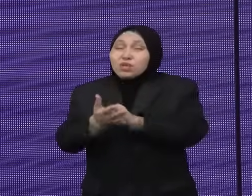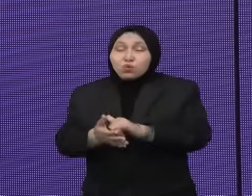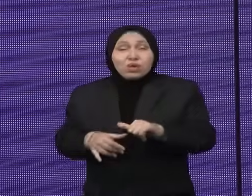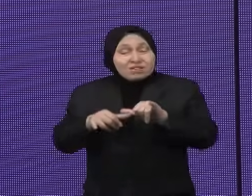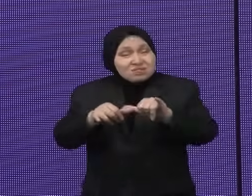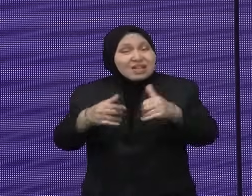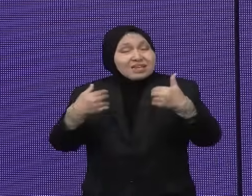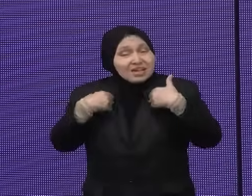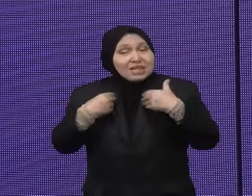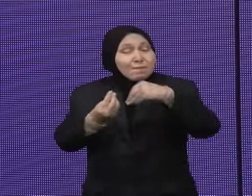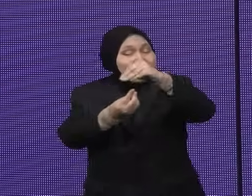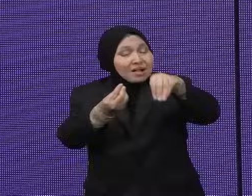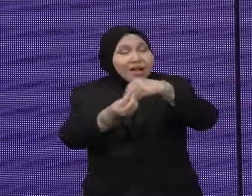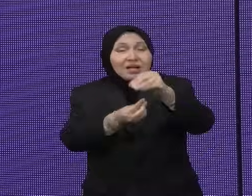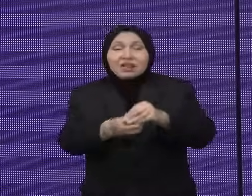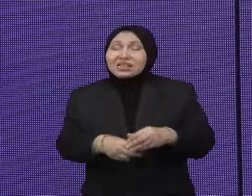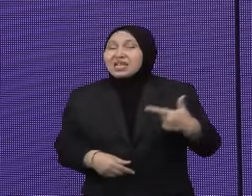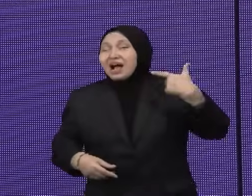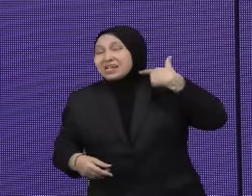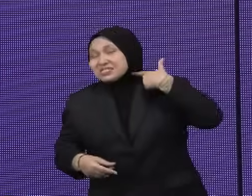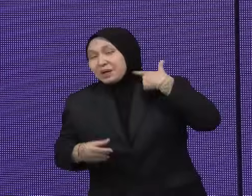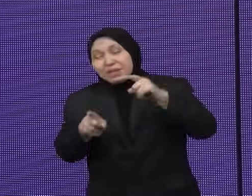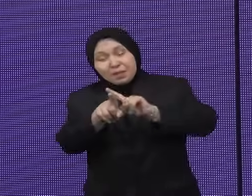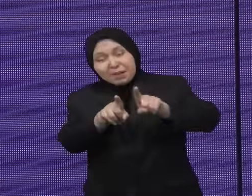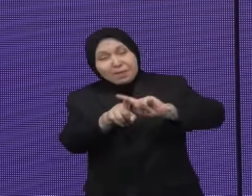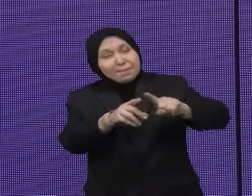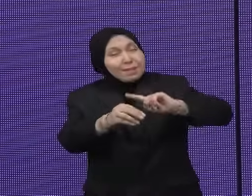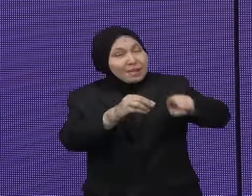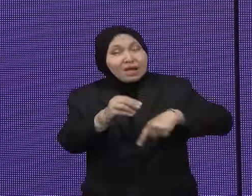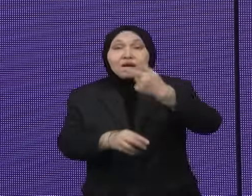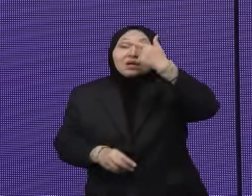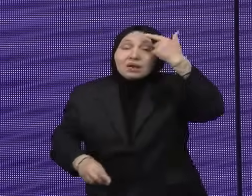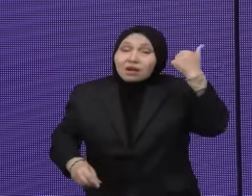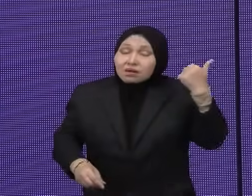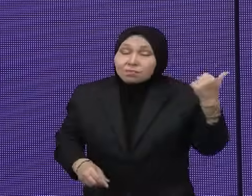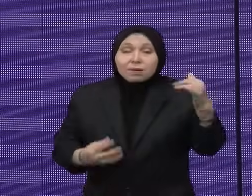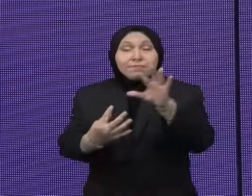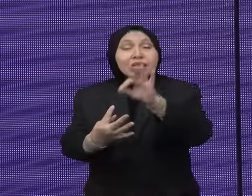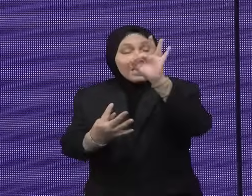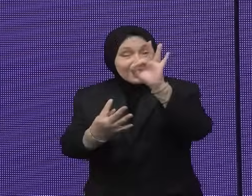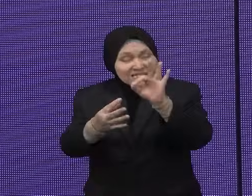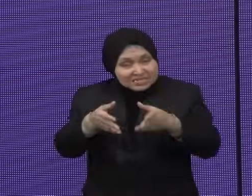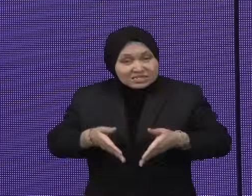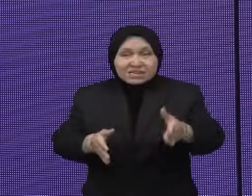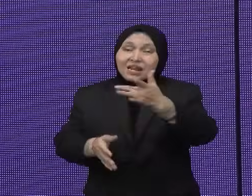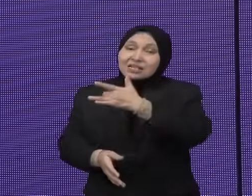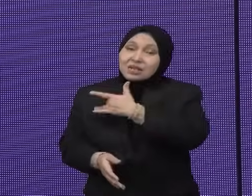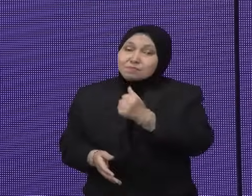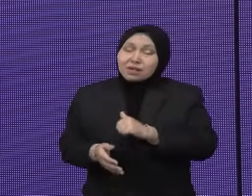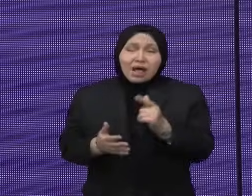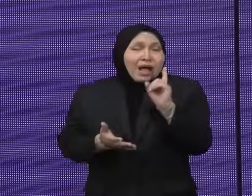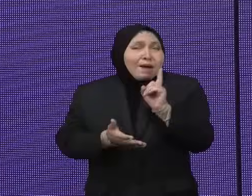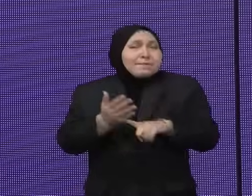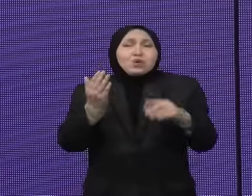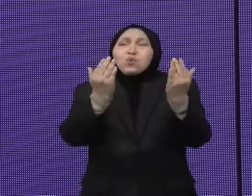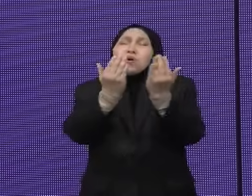masih lagi berada di Mekah, dan mereka diancam dengan pelbagai perkara kerana mereka memilih jalan iman. Dan apakah